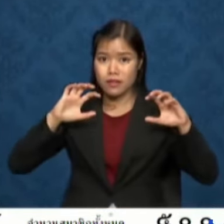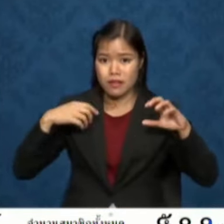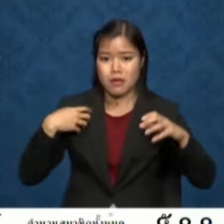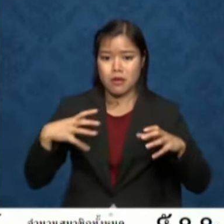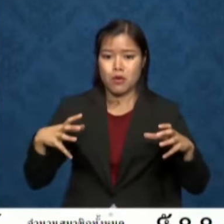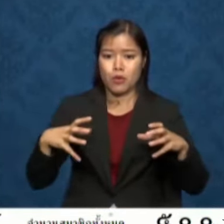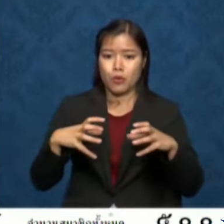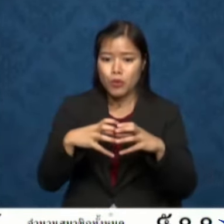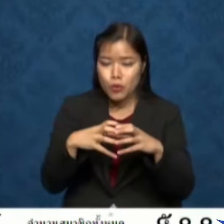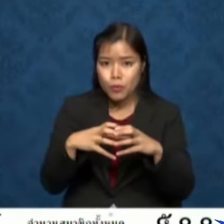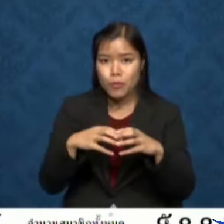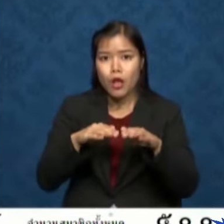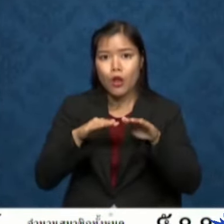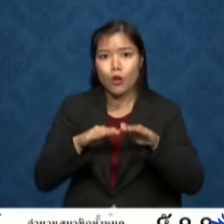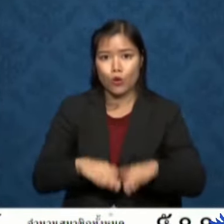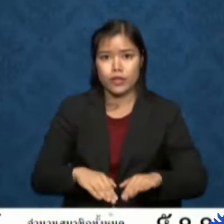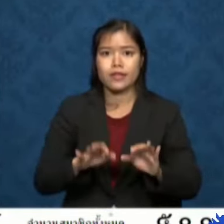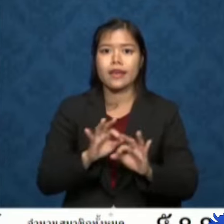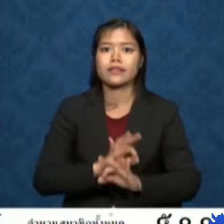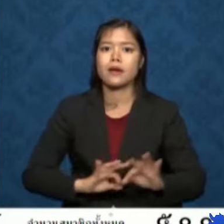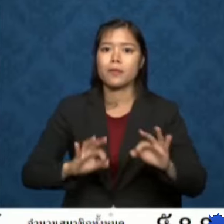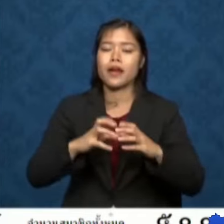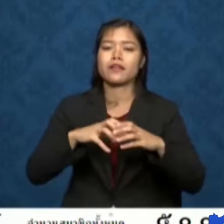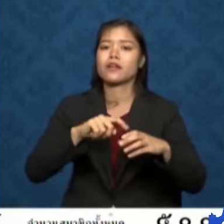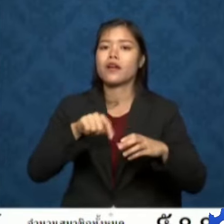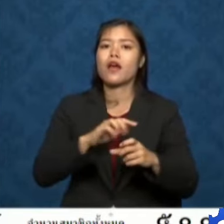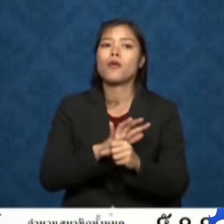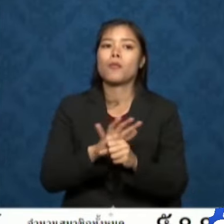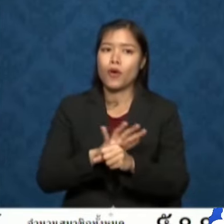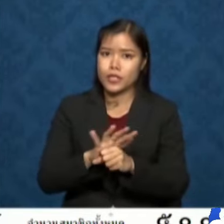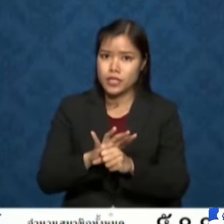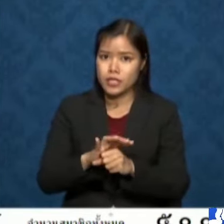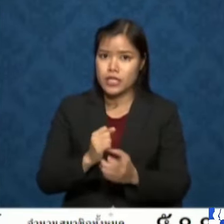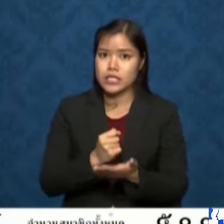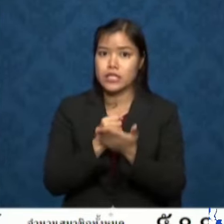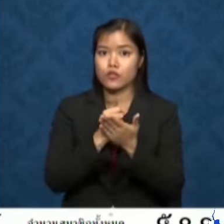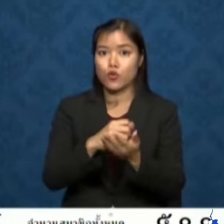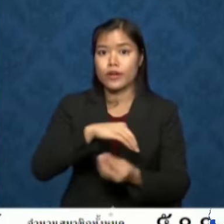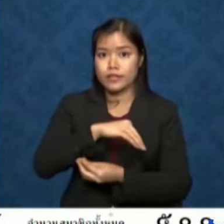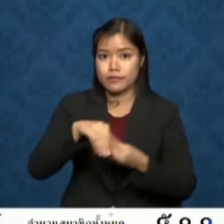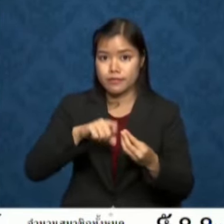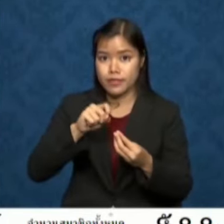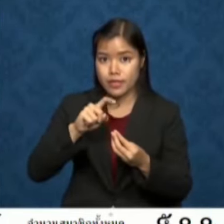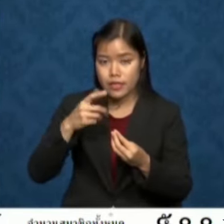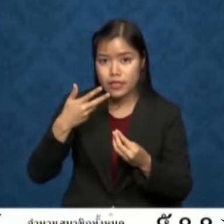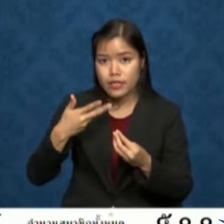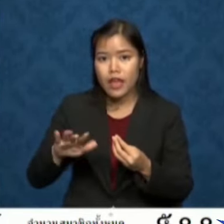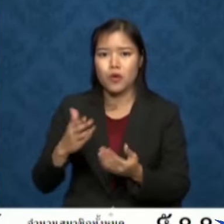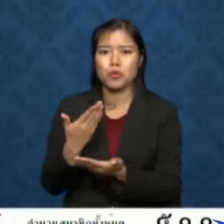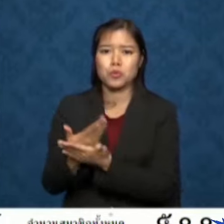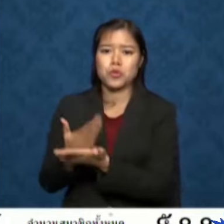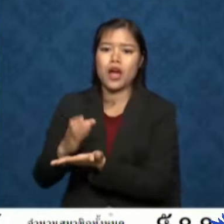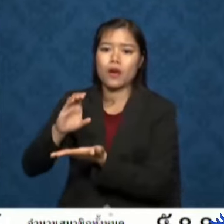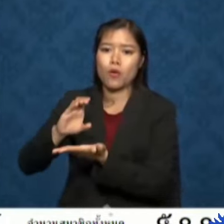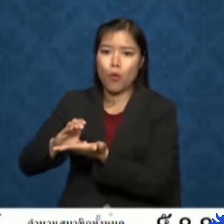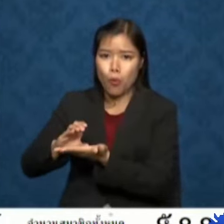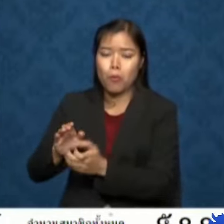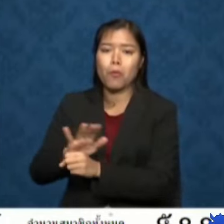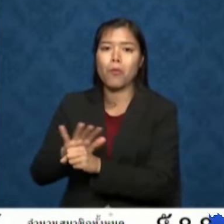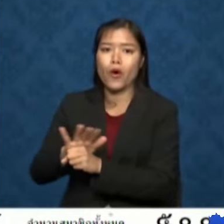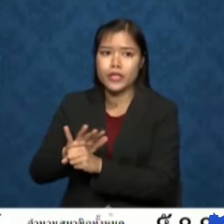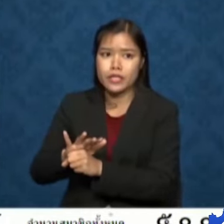ทหารลงมาอยู่ในระดับที่จำเป็นครับท่านประธานนอกจากจะช่วยขับเคลื่อนเศรษฐกิจแล้วยังทำให้รัฐบาลมีงบประมาณเพียงพอในการปรับปรุง